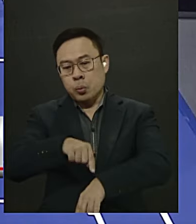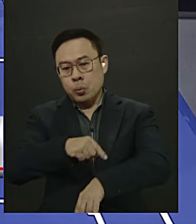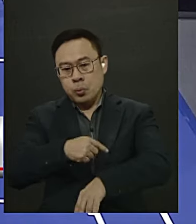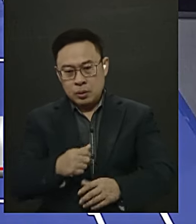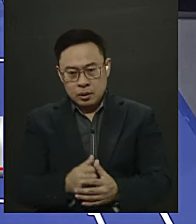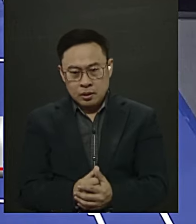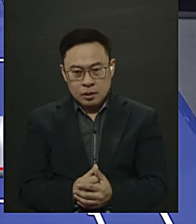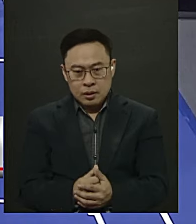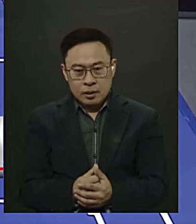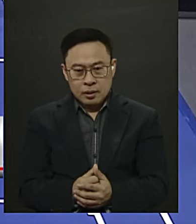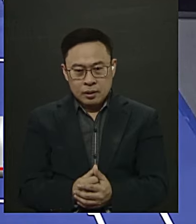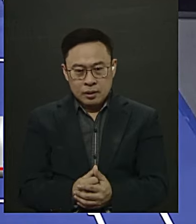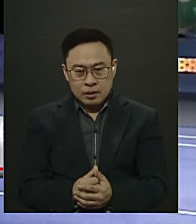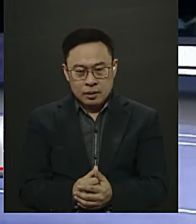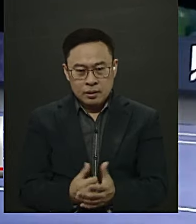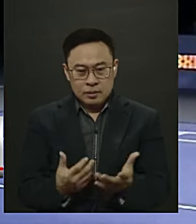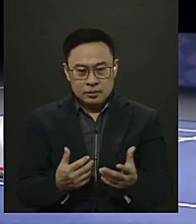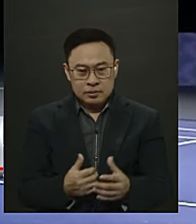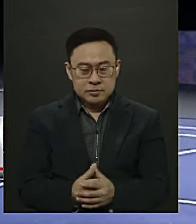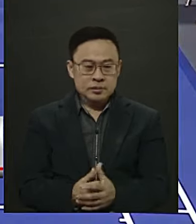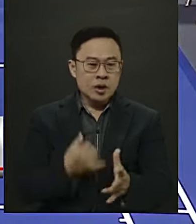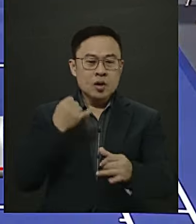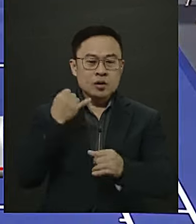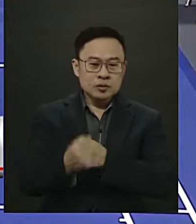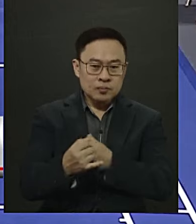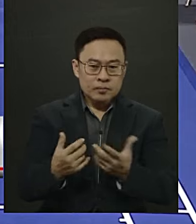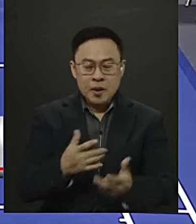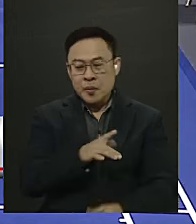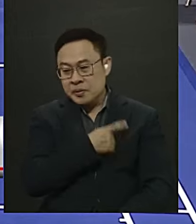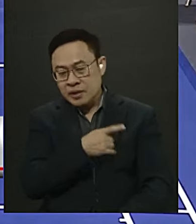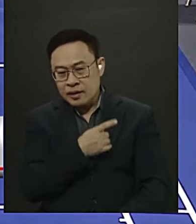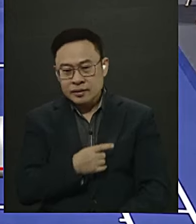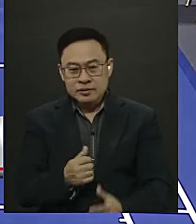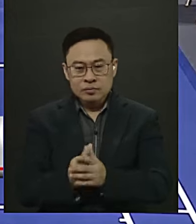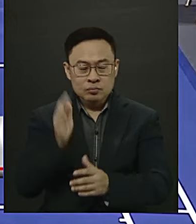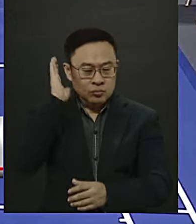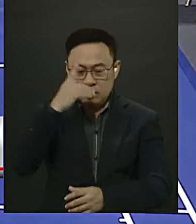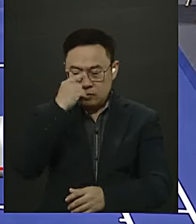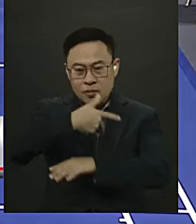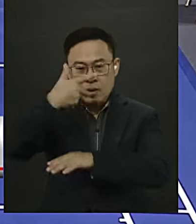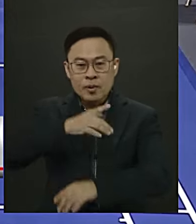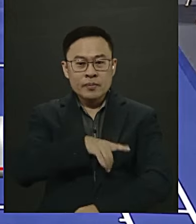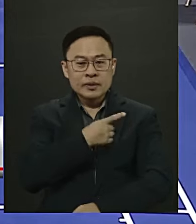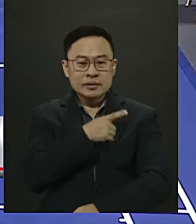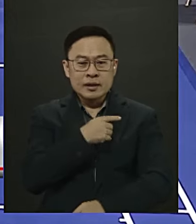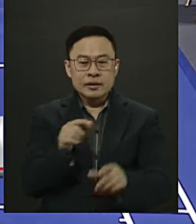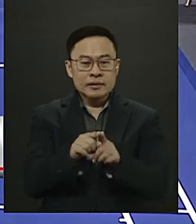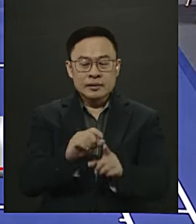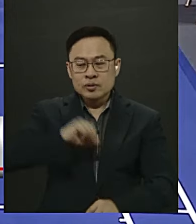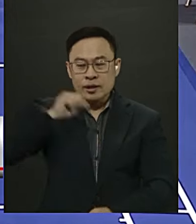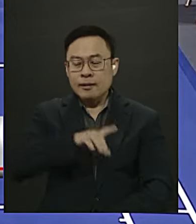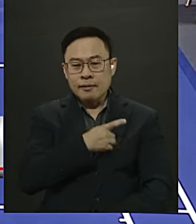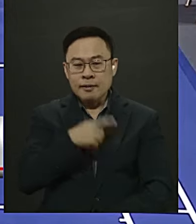วเช็คแล้วออกครับโอ้โหนี่ครับคือแกดีใจชนิดที่แม่ไม่ต่างกับตอนได้เหรียญทองโอลิมปิกเลยนะ ใช่ค่ะ